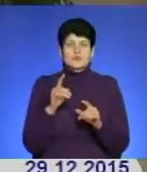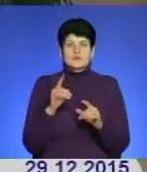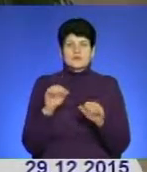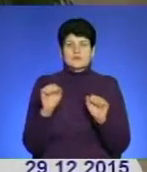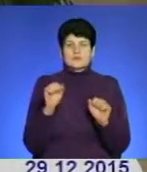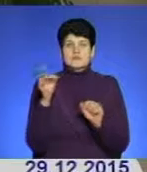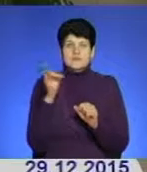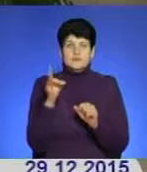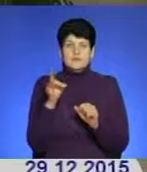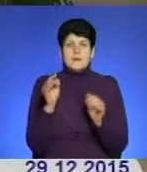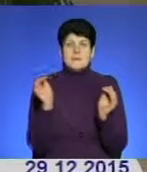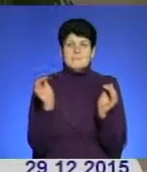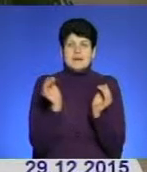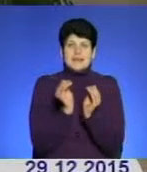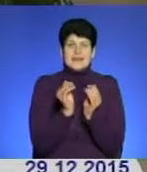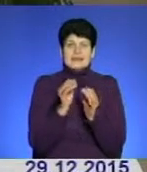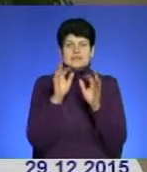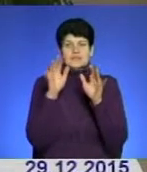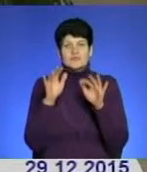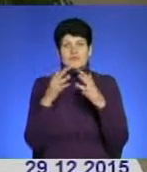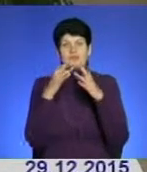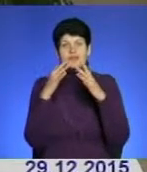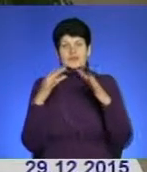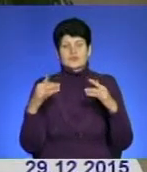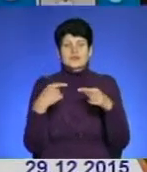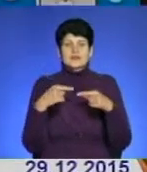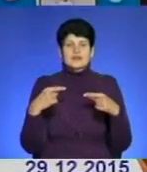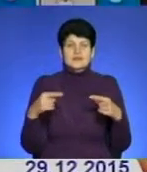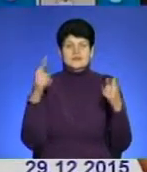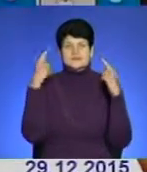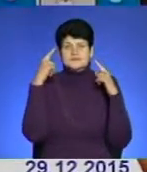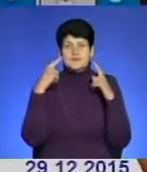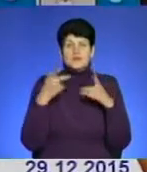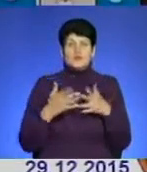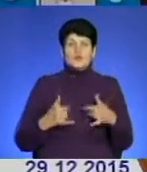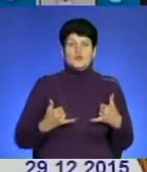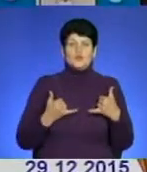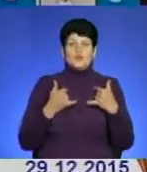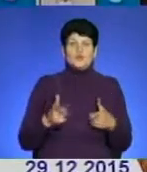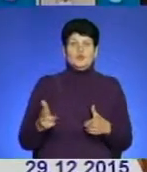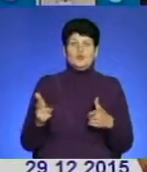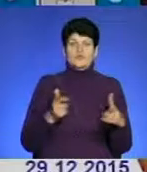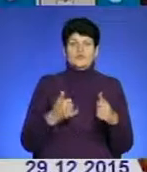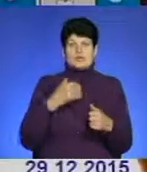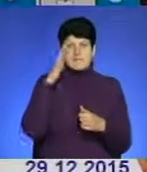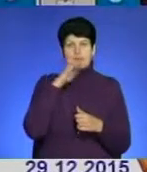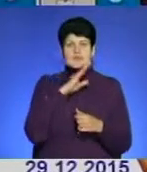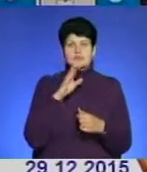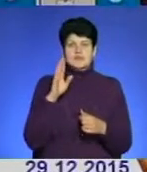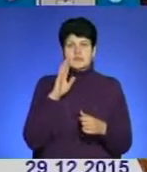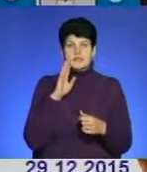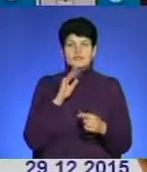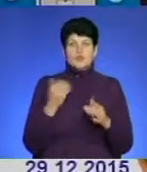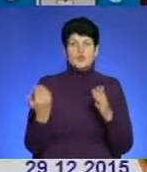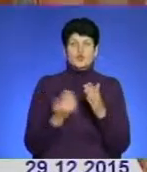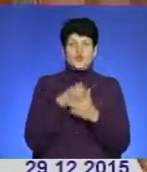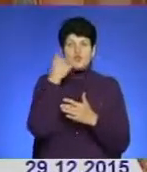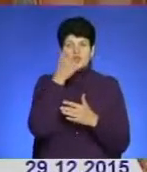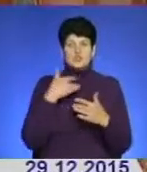Маленькі сніговички, сніжинки, ялиночки і інші казкові герої підготували для батьків і гостей свята справжній новорічний